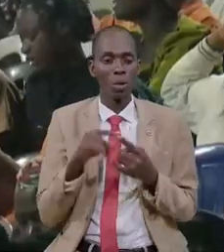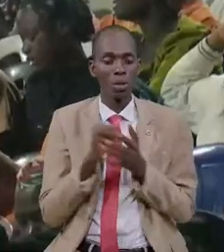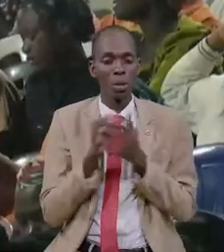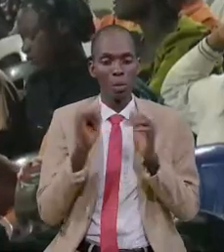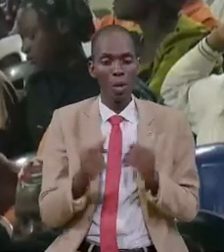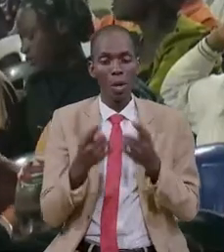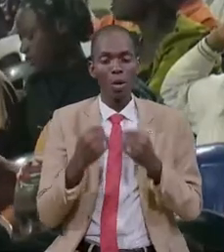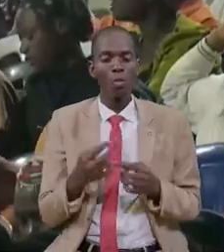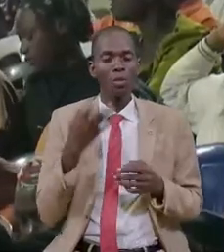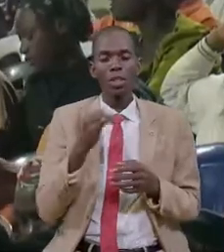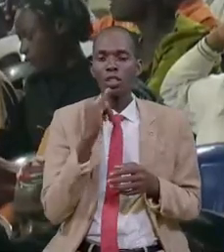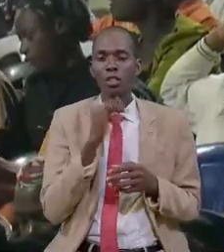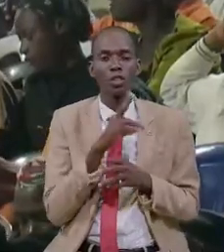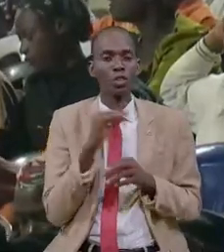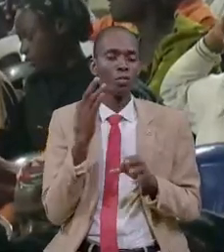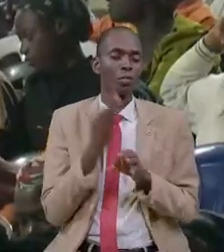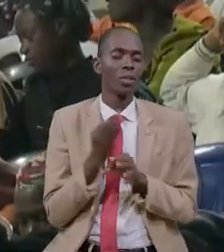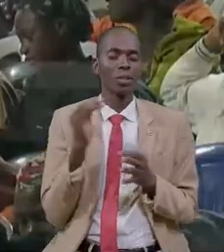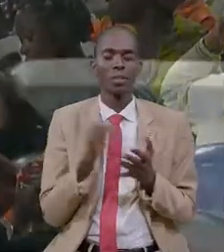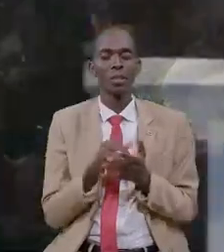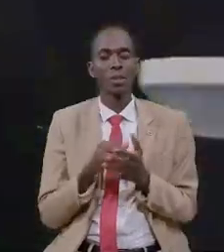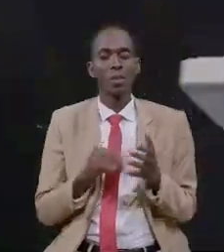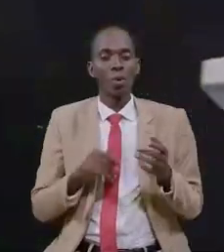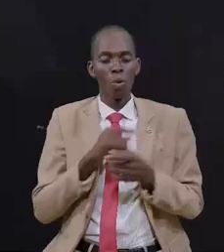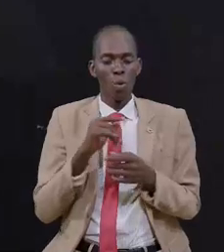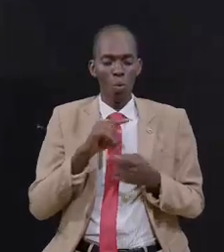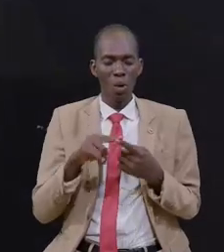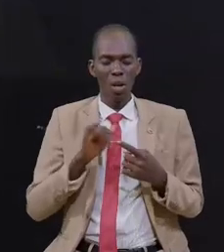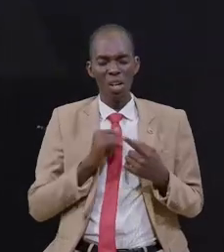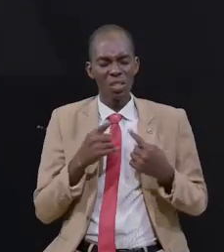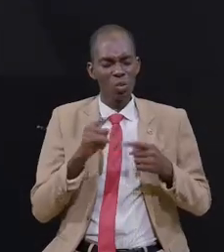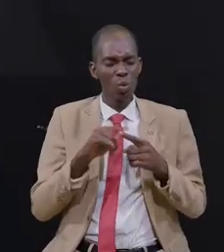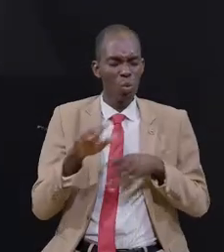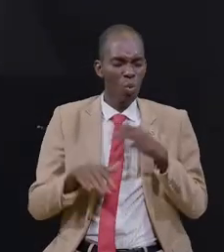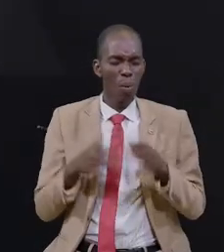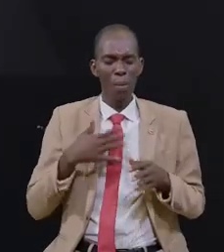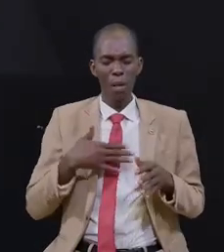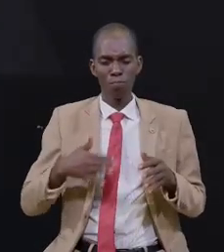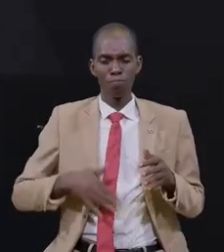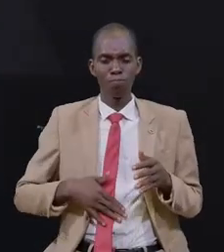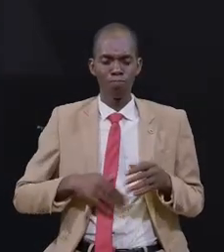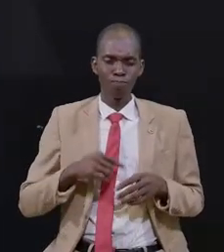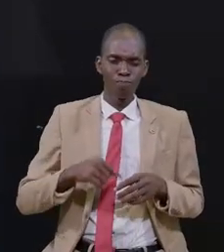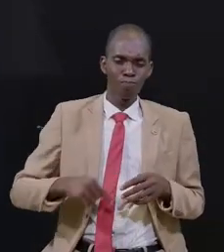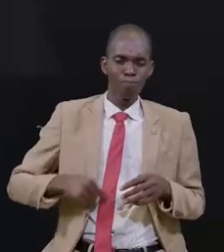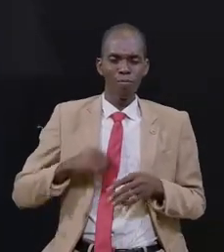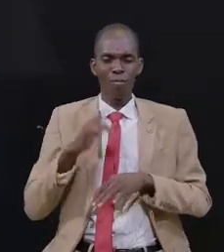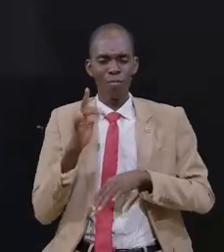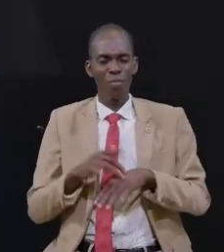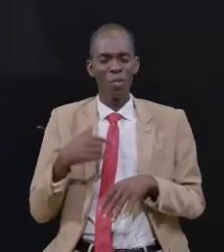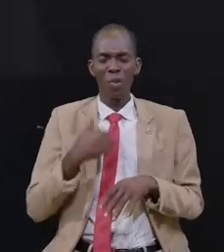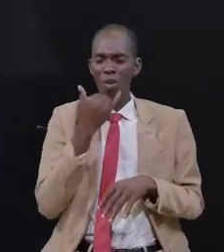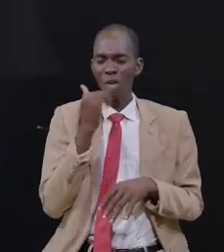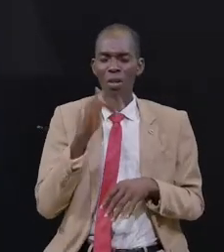Mon cerveau. Si j'essaie de... Mes yeux tournent seulement. Et une fois que nous disons au nom de